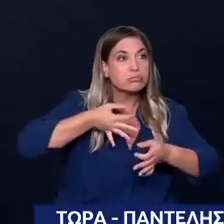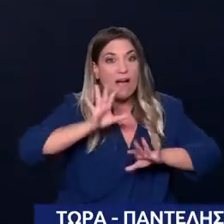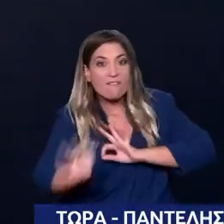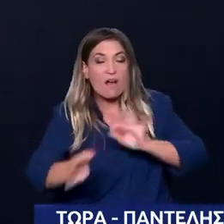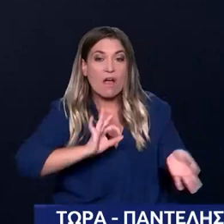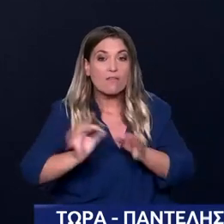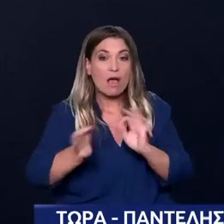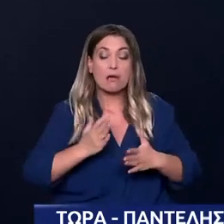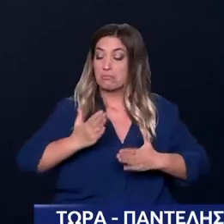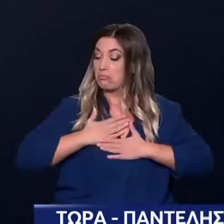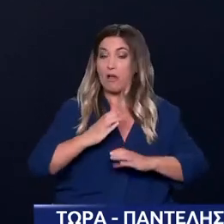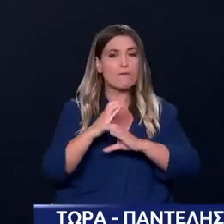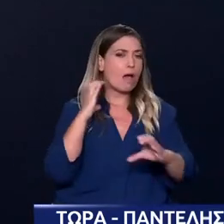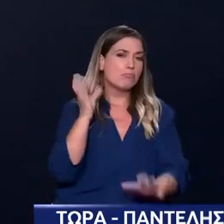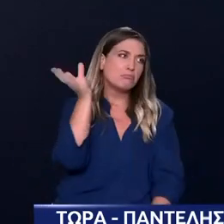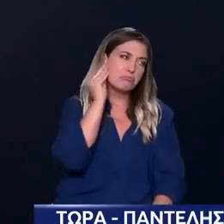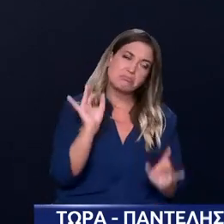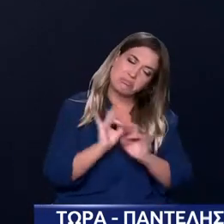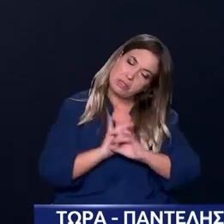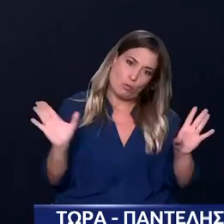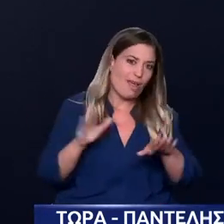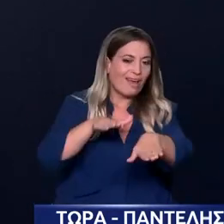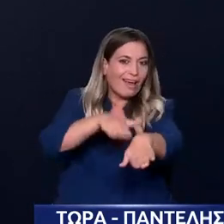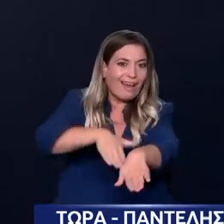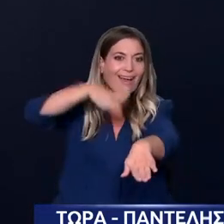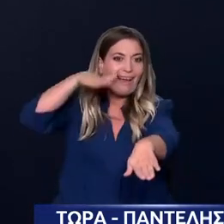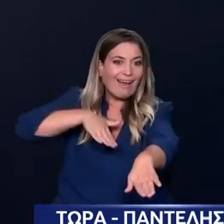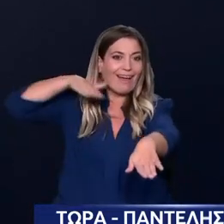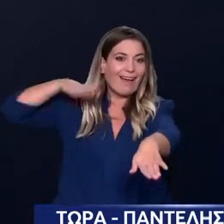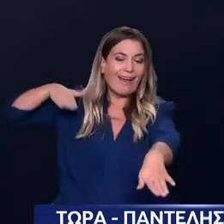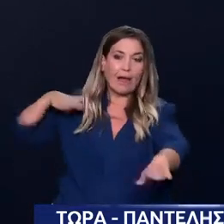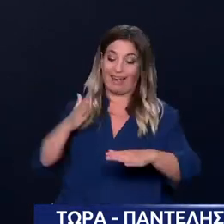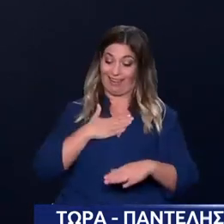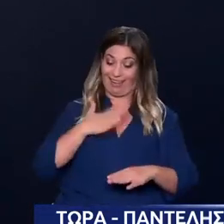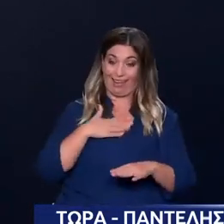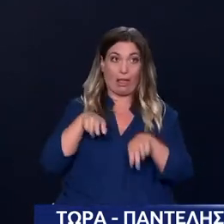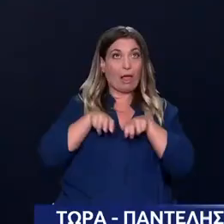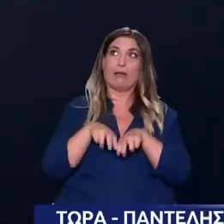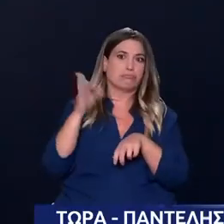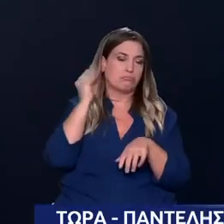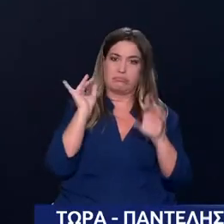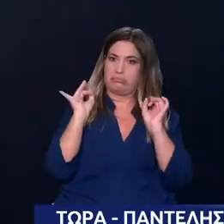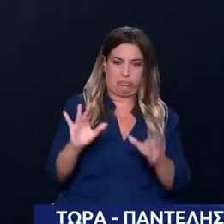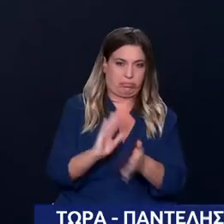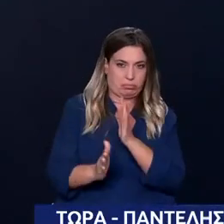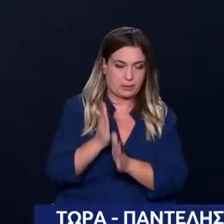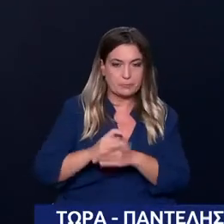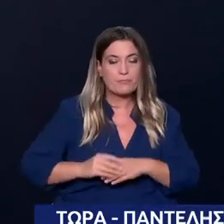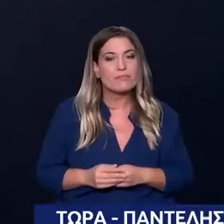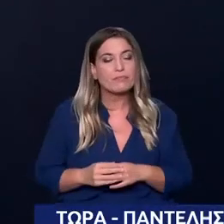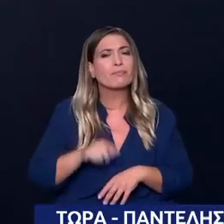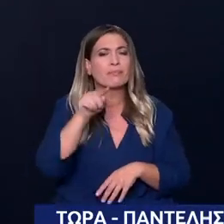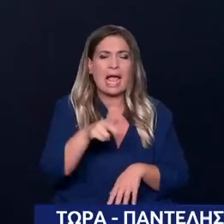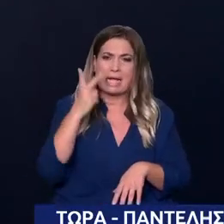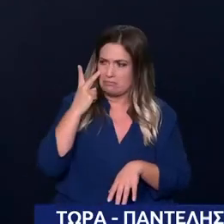Το δικό μας το βαγόνι δεν ακούστηκε τίποτα. Μάλιστα. Και την πόρτα την ανοίξατε όταν είδατε επιβάτες από